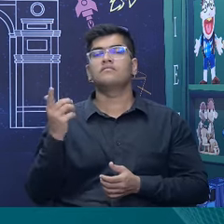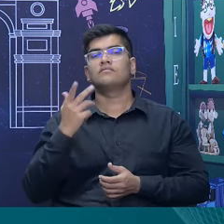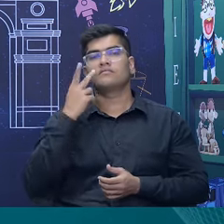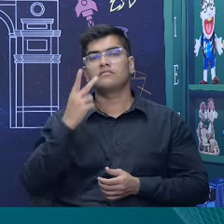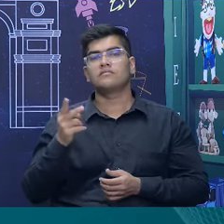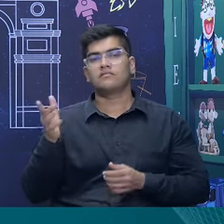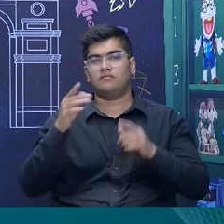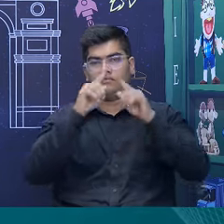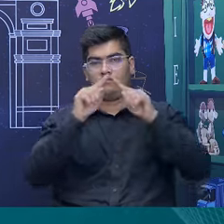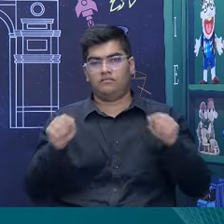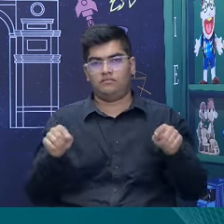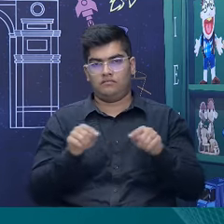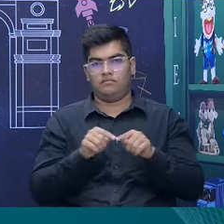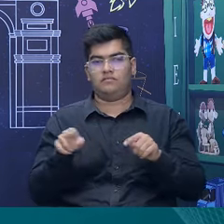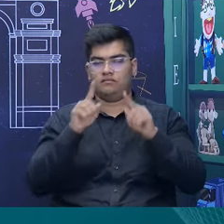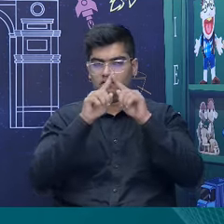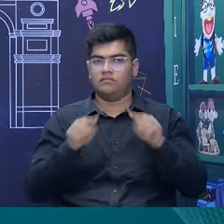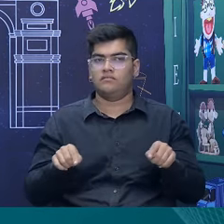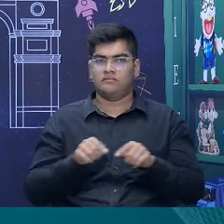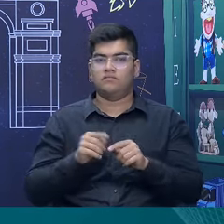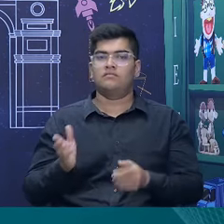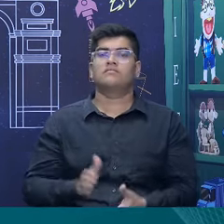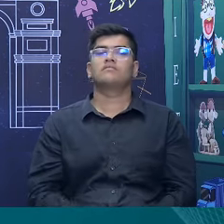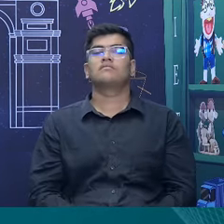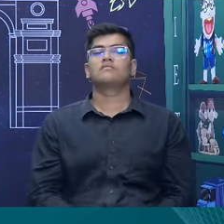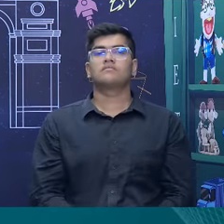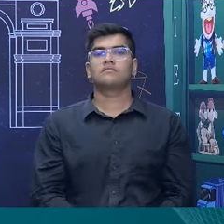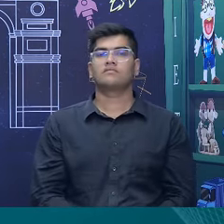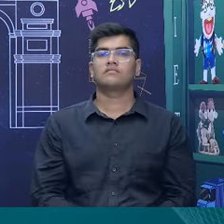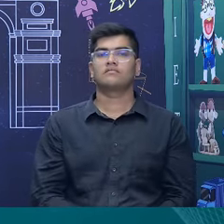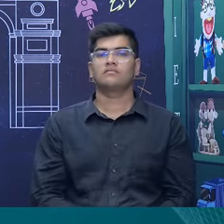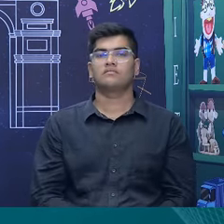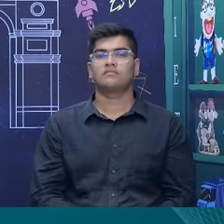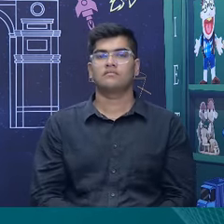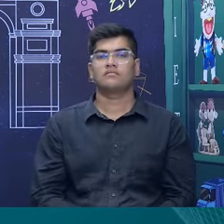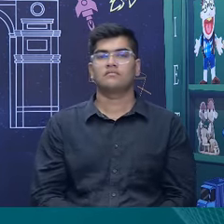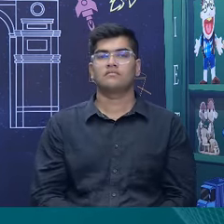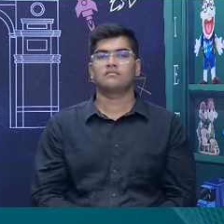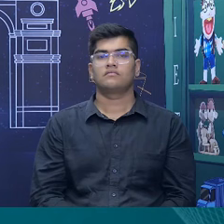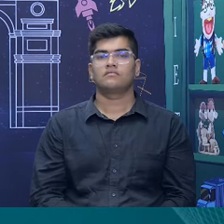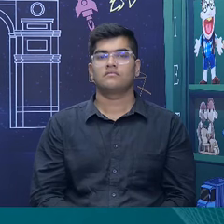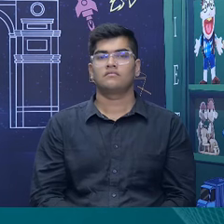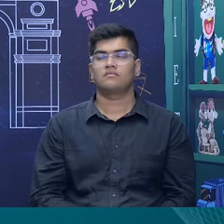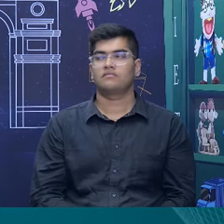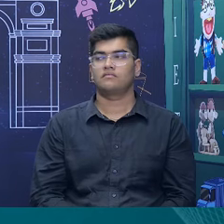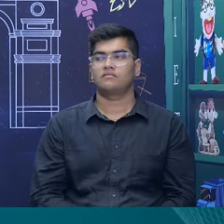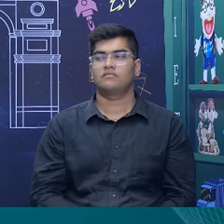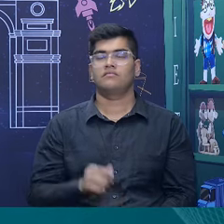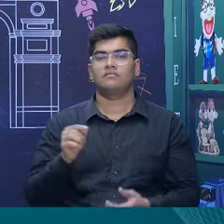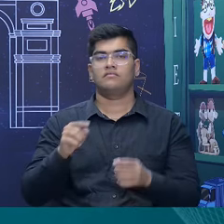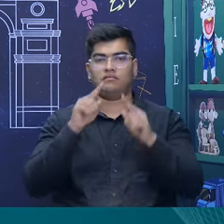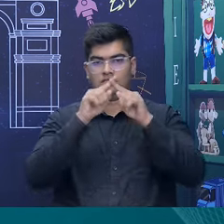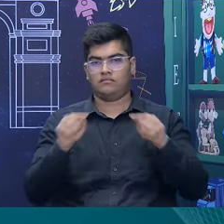के जीसूस करके बताइए ओके य ट्रायंगल है इसकी यह